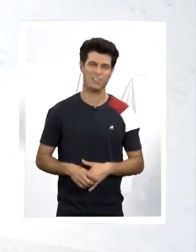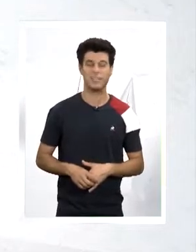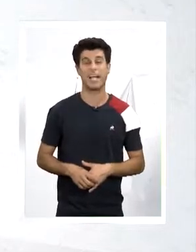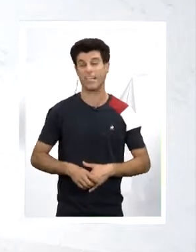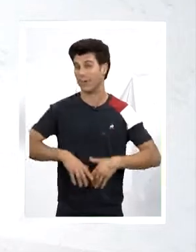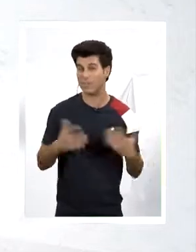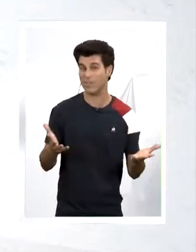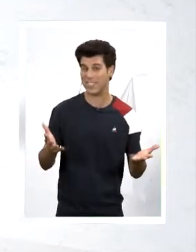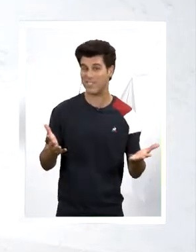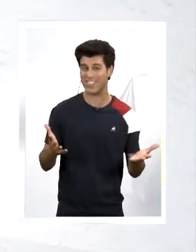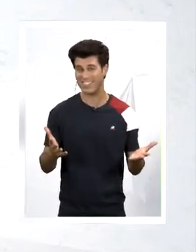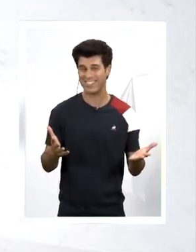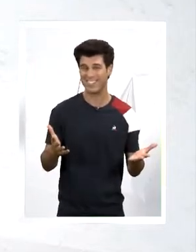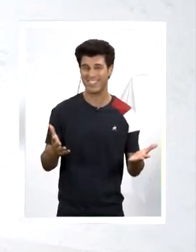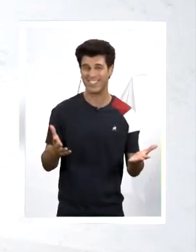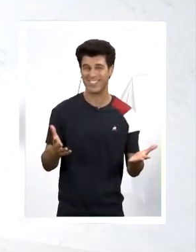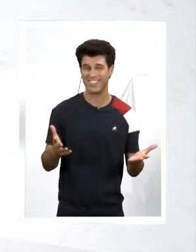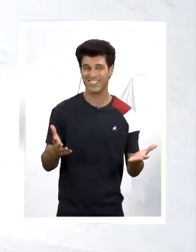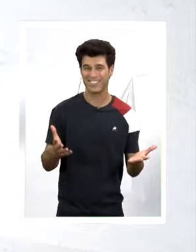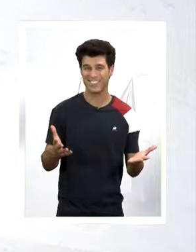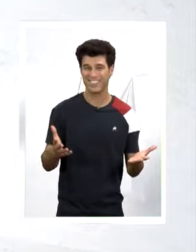יפה. מתגעגעות לבית ספר?